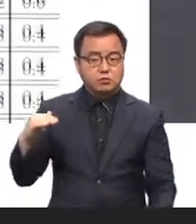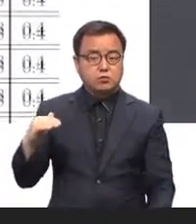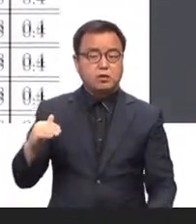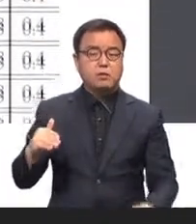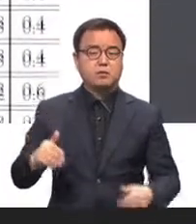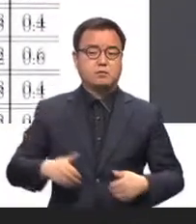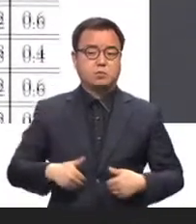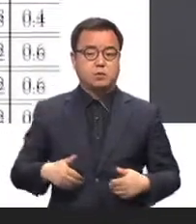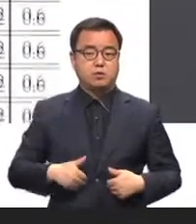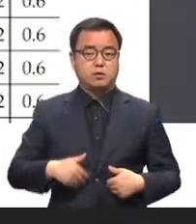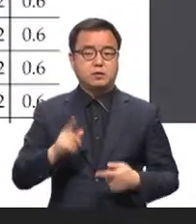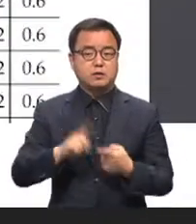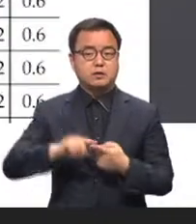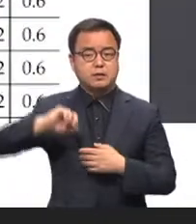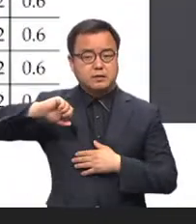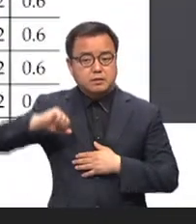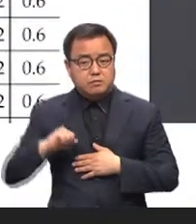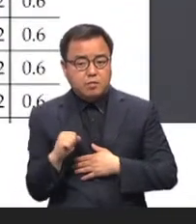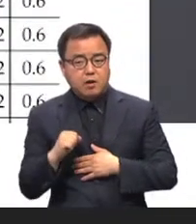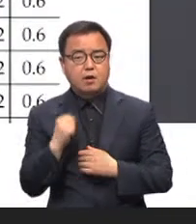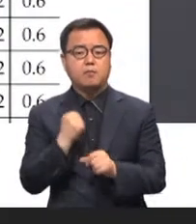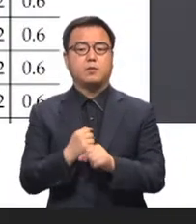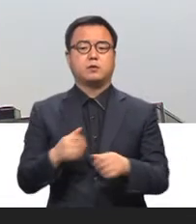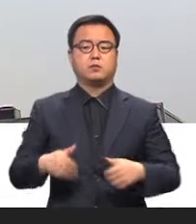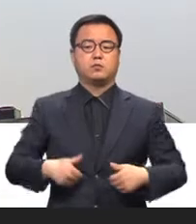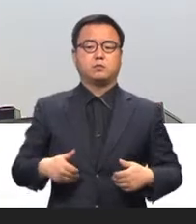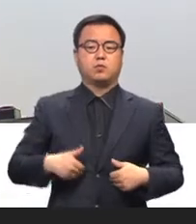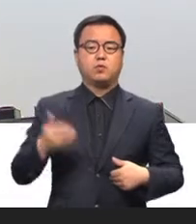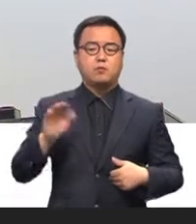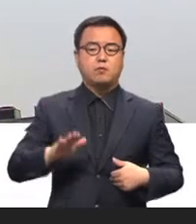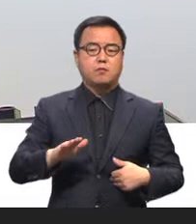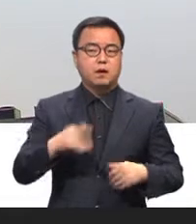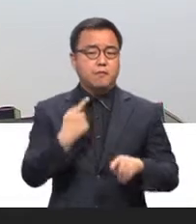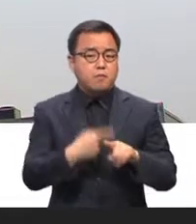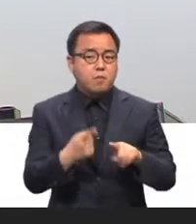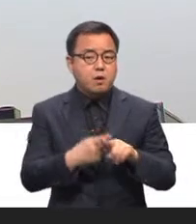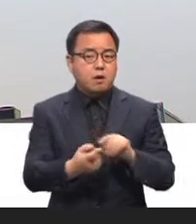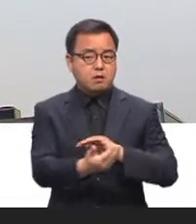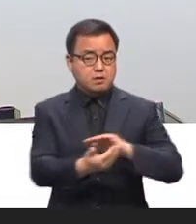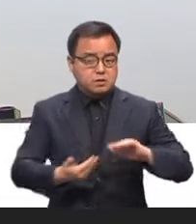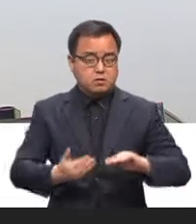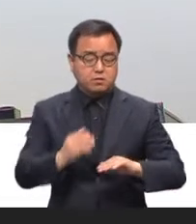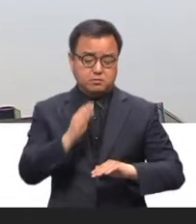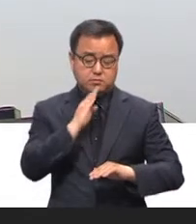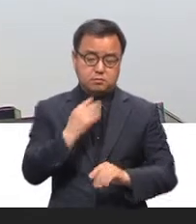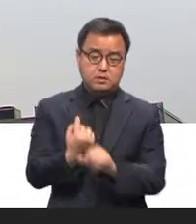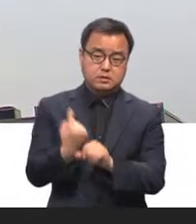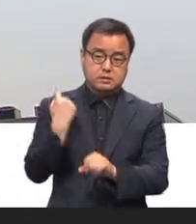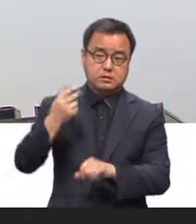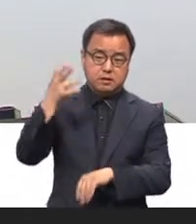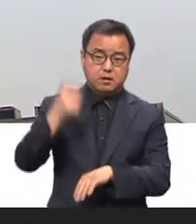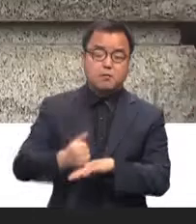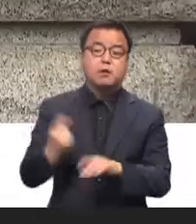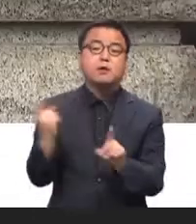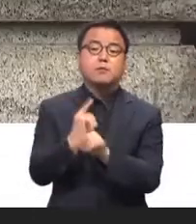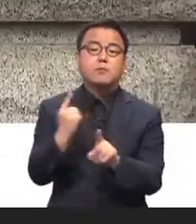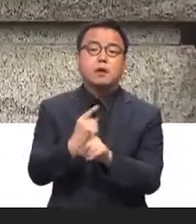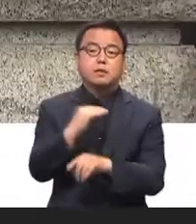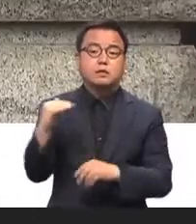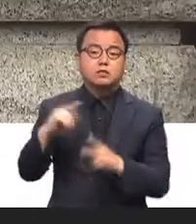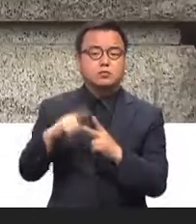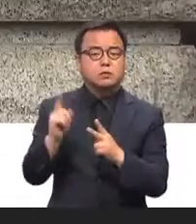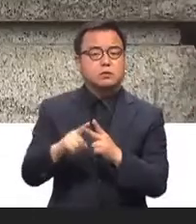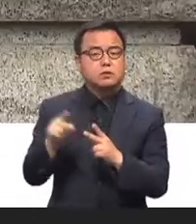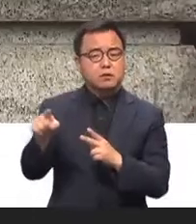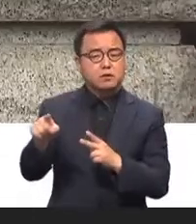그에 따르도록 했어야 하는데 평가 직전인 지난해 말에 그 바뀐 기준이라 기증